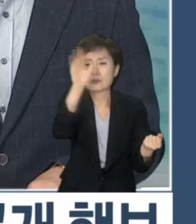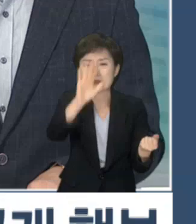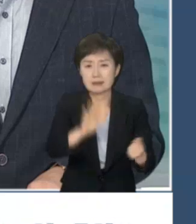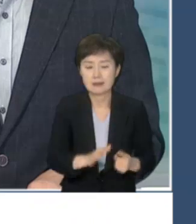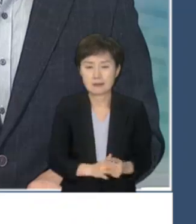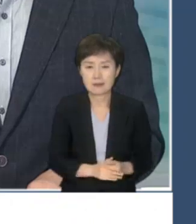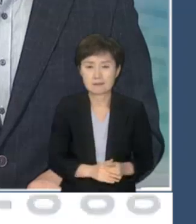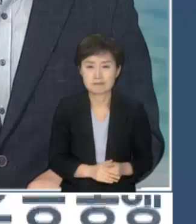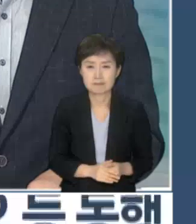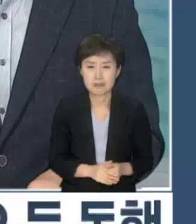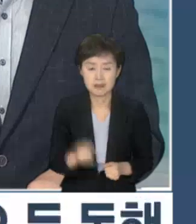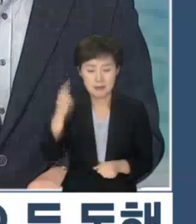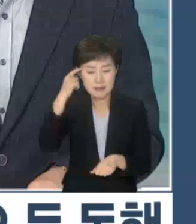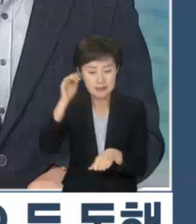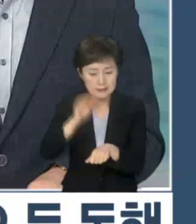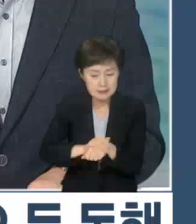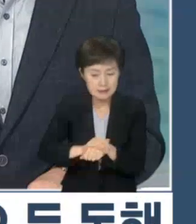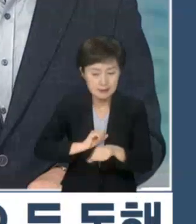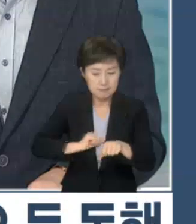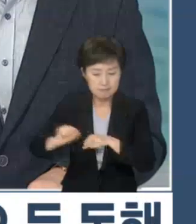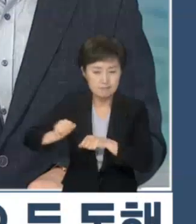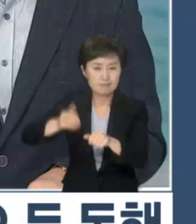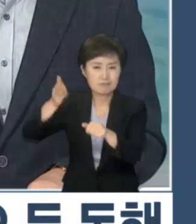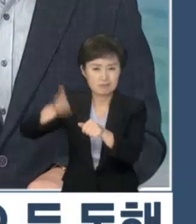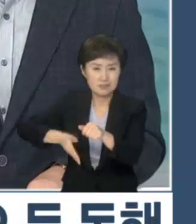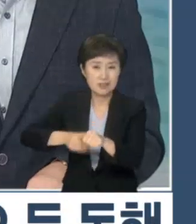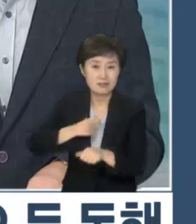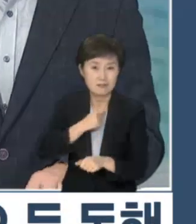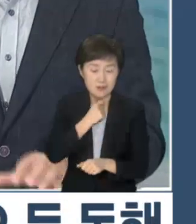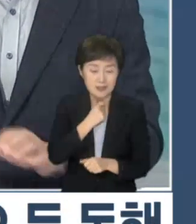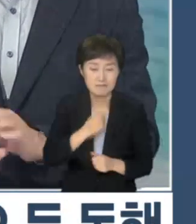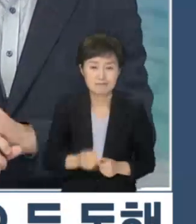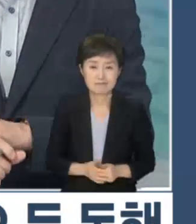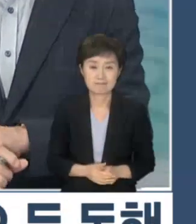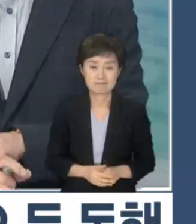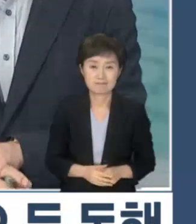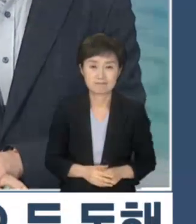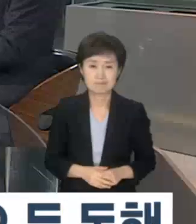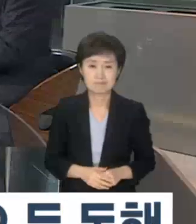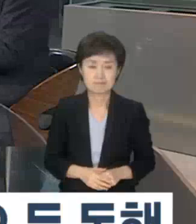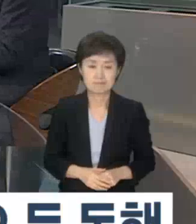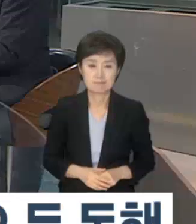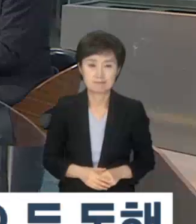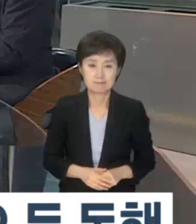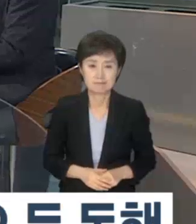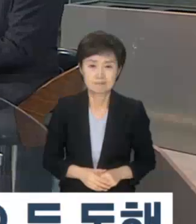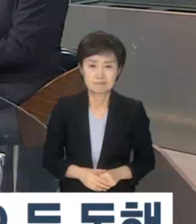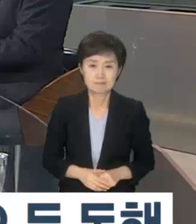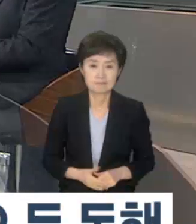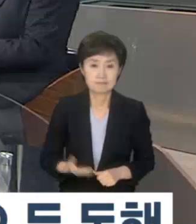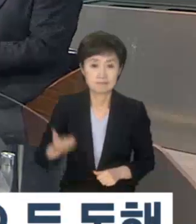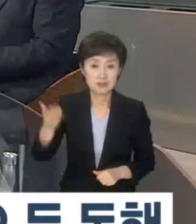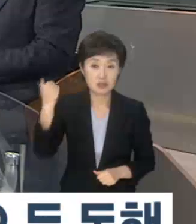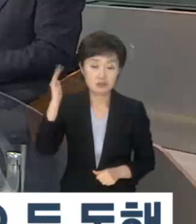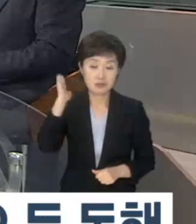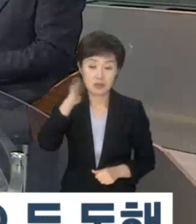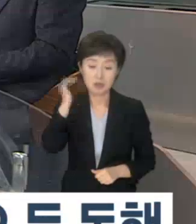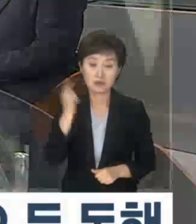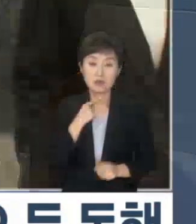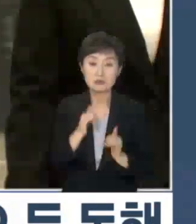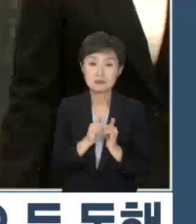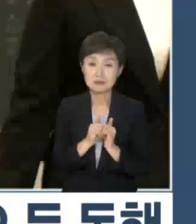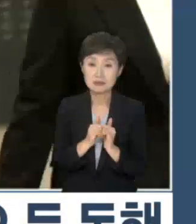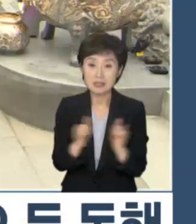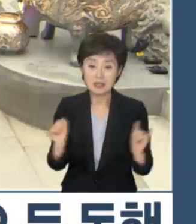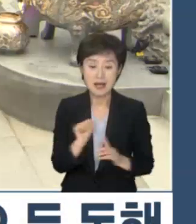속에서의 행보를 해 주십사 하는 부탁 말씀드리고 싶어요. 네, 마찬가지 질문 드리죠. 네, 예, 전직 대통령들이 국민